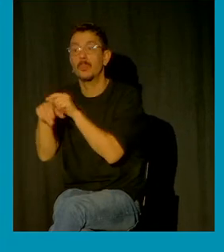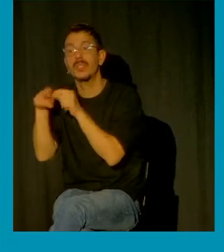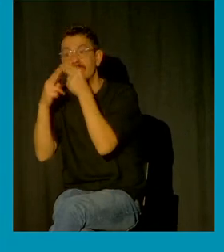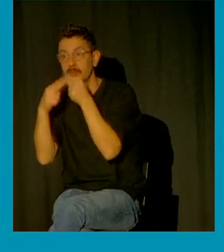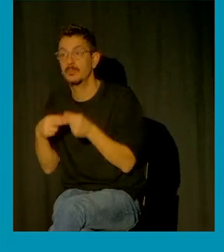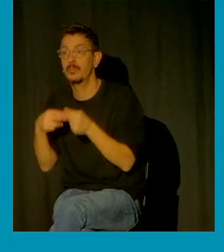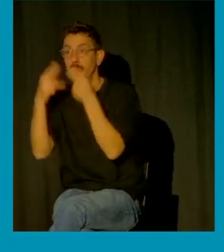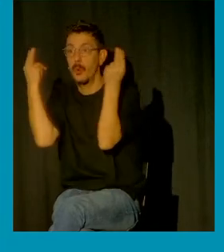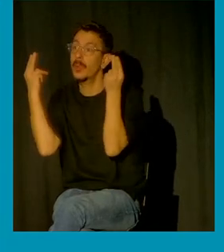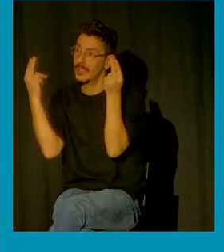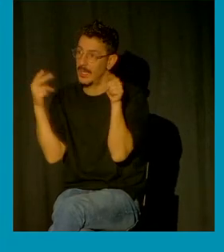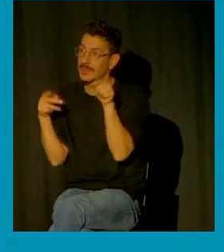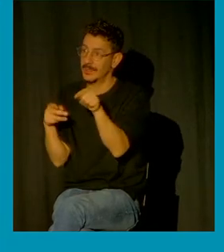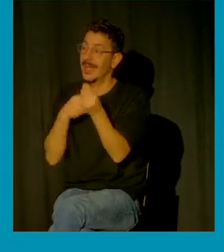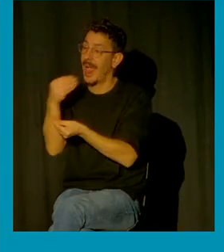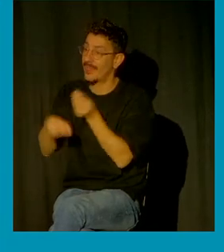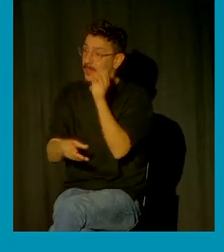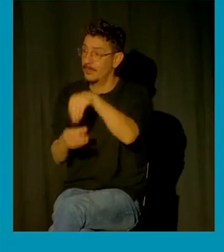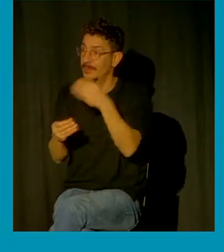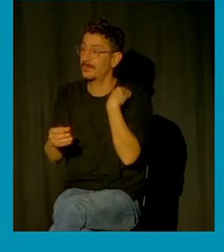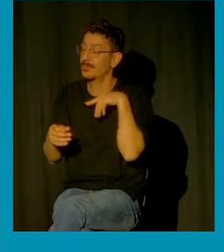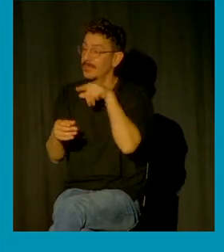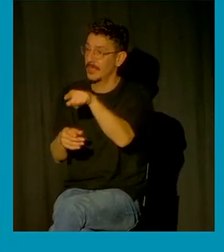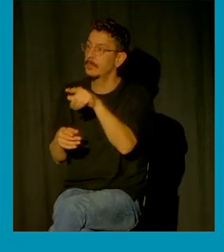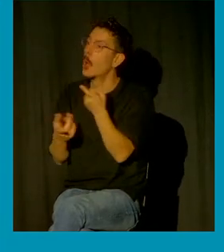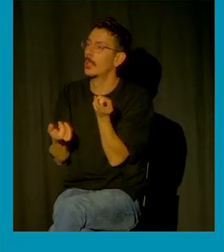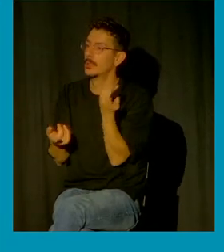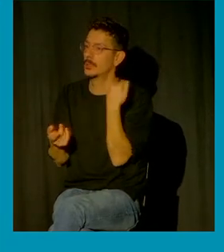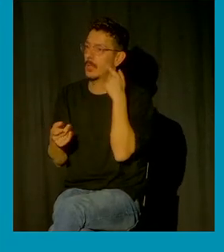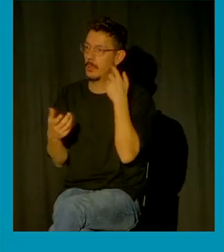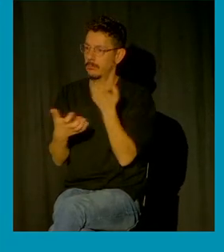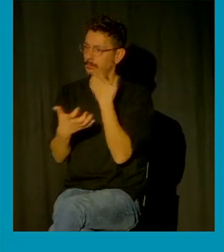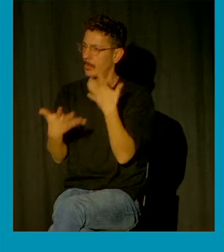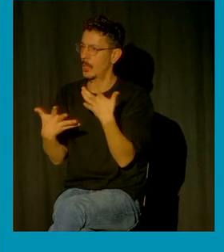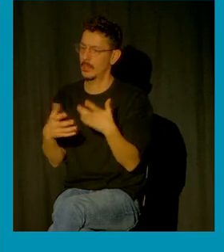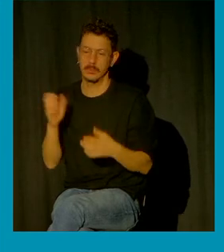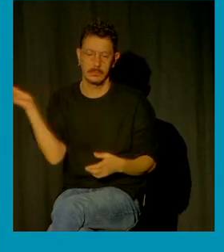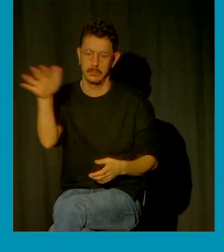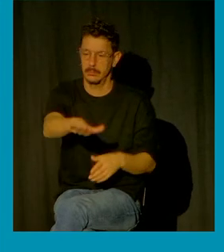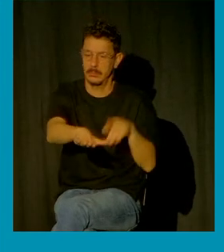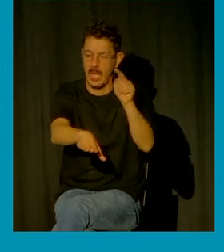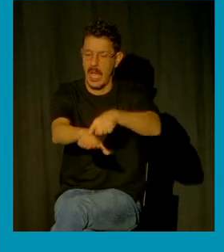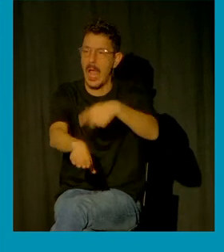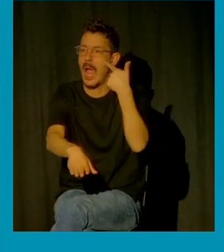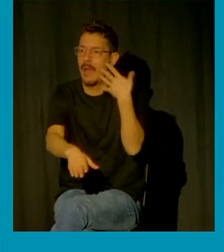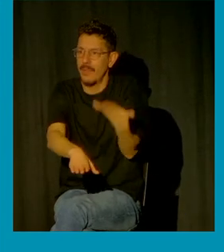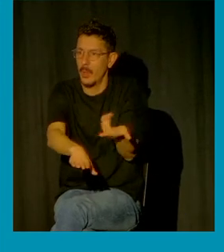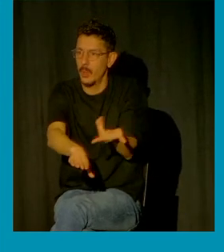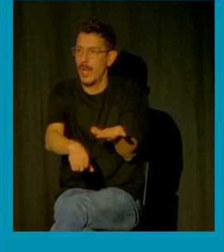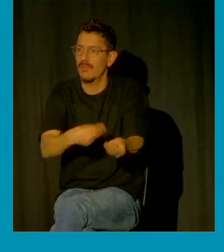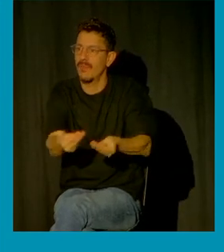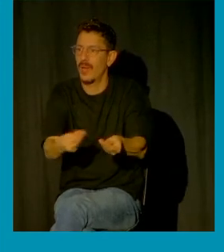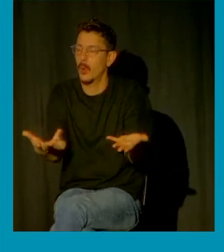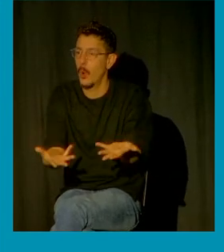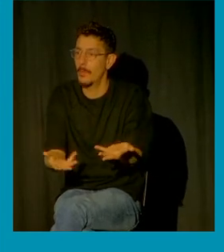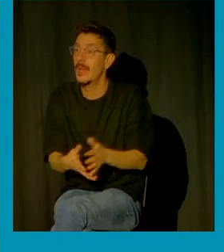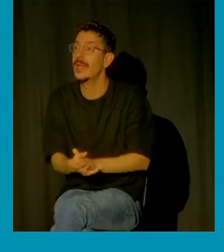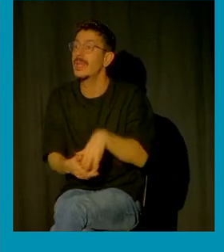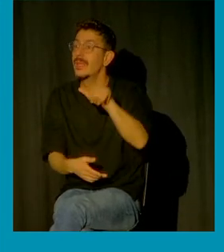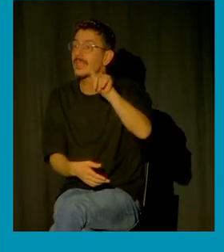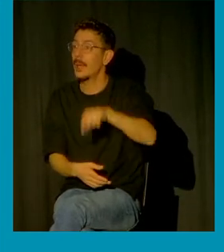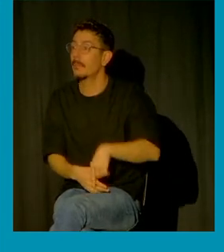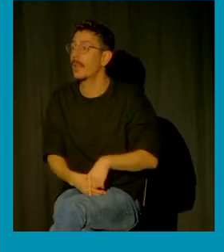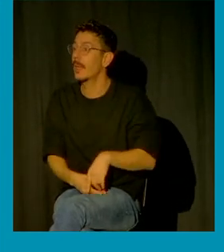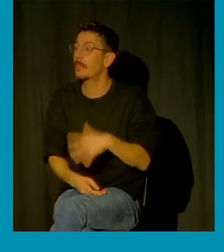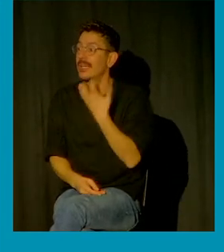és evident ho heu posat sobre la taula una altra mancança té a veure amb la iniquitat territorial